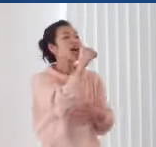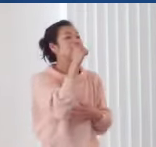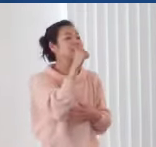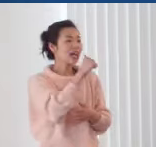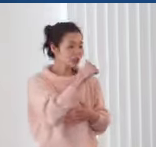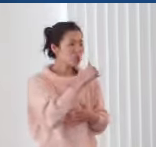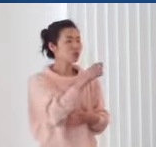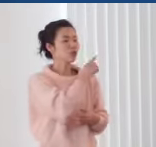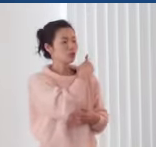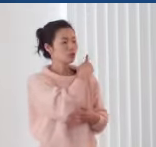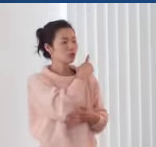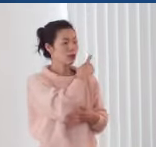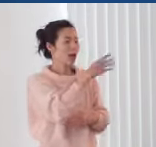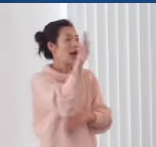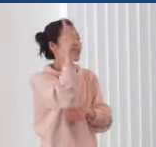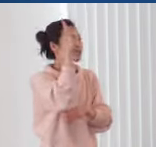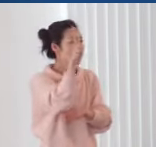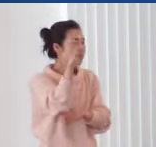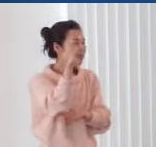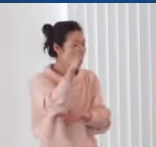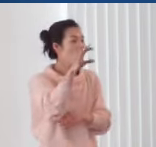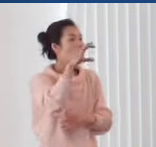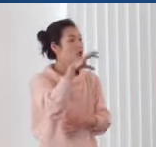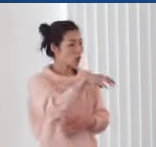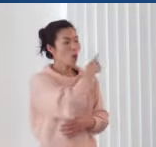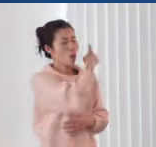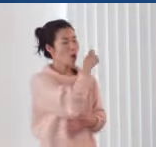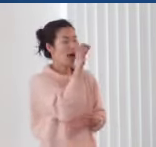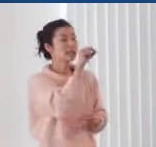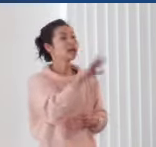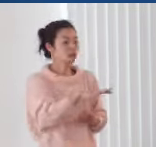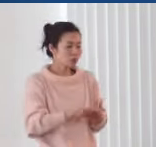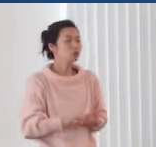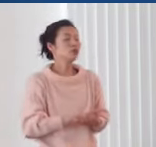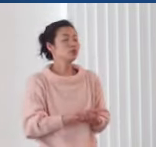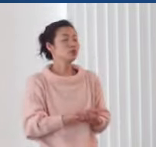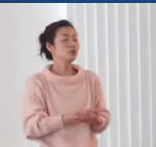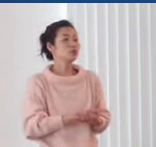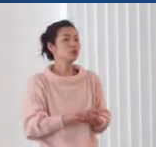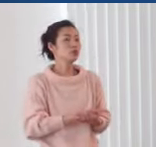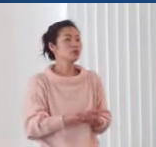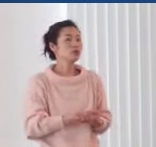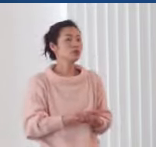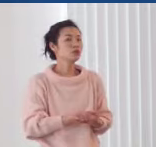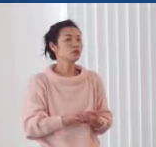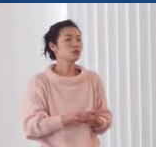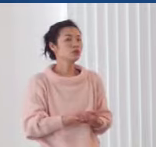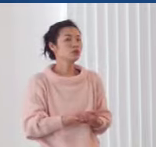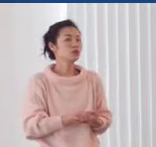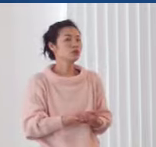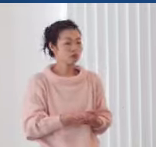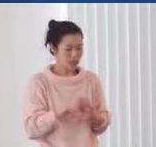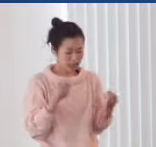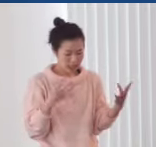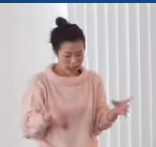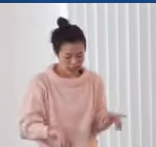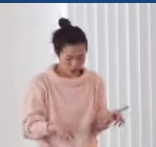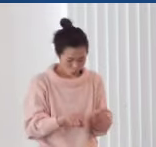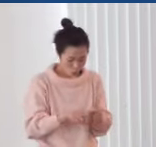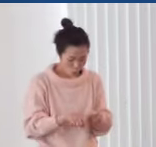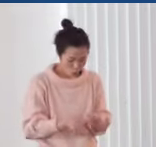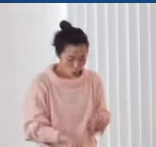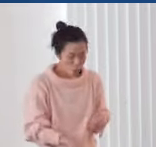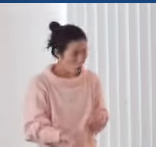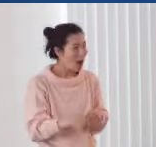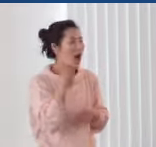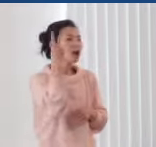では伝道者の書というタイトルで、まあおそらく、まあこの教会で新共同訳を使うようになったのは2000年からですから